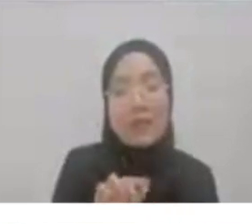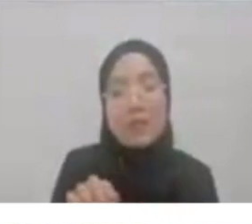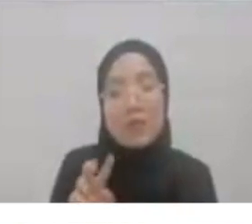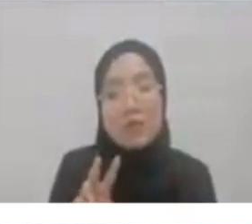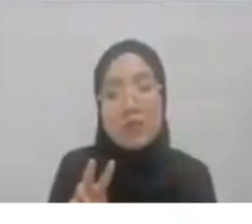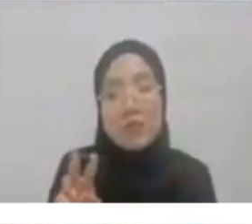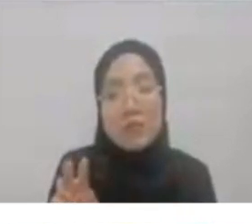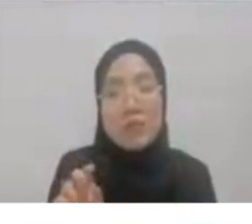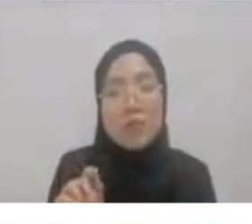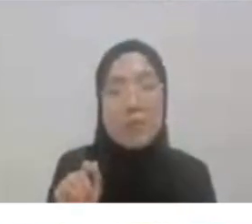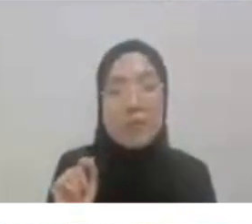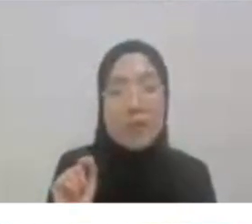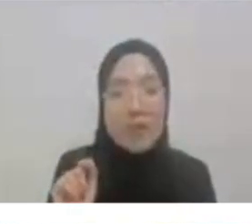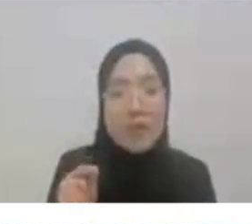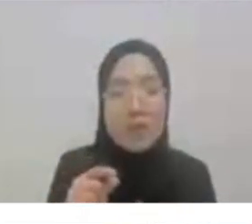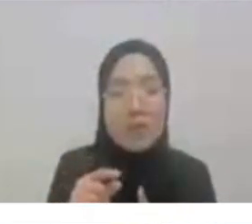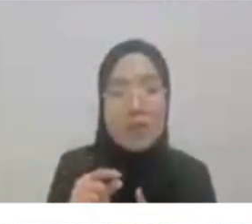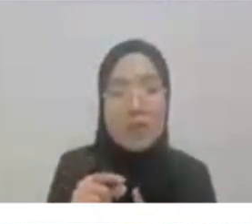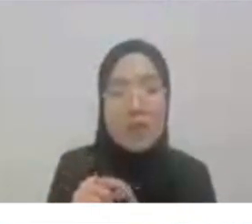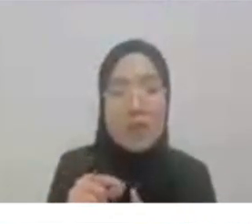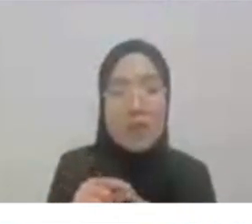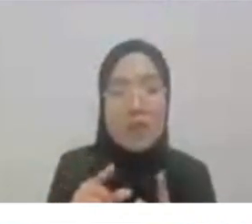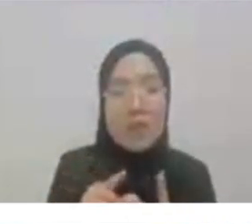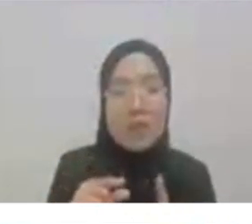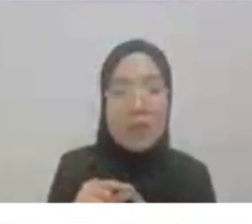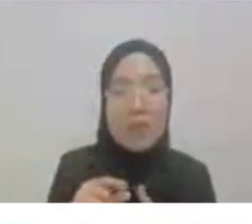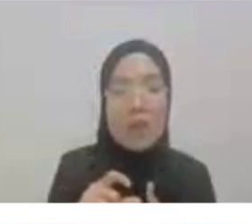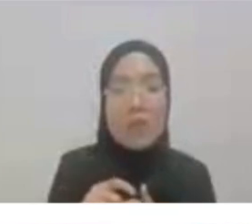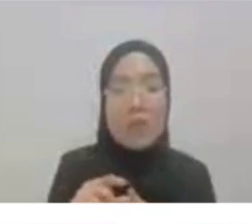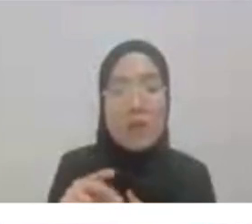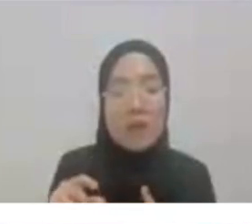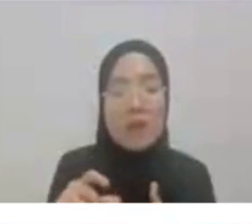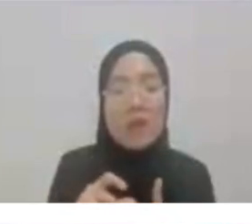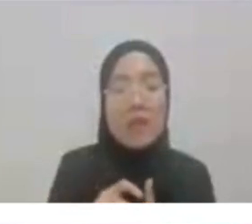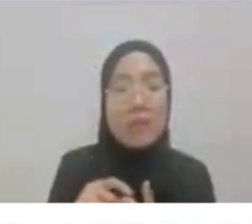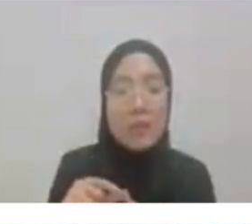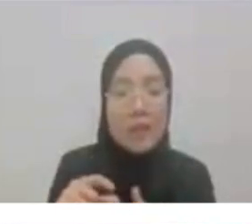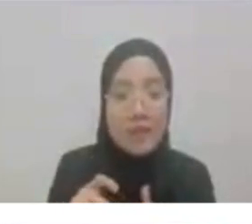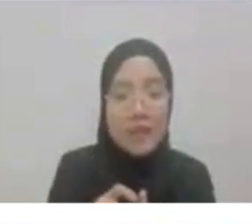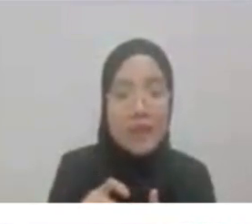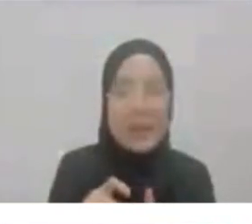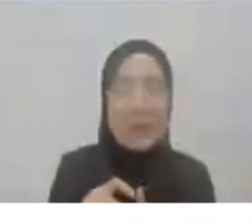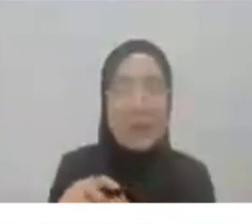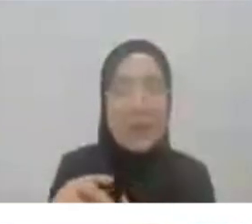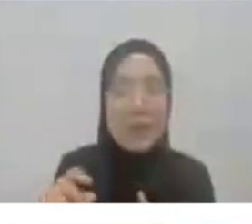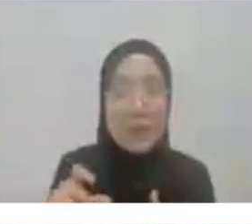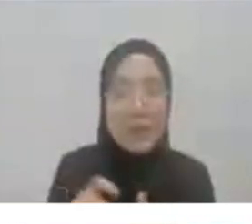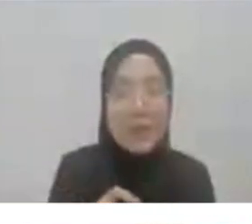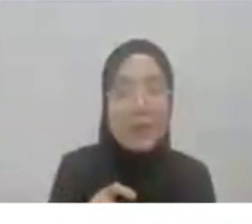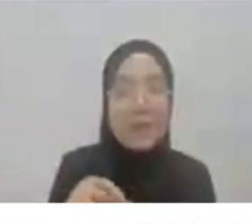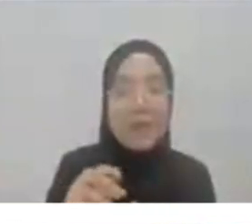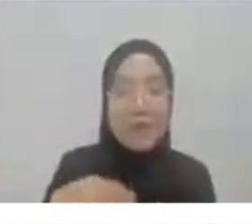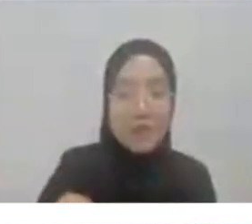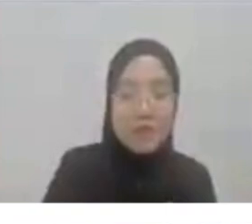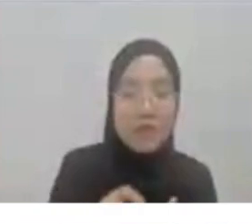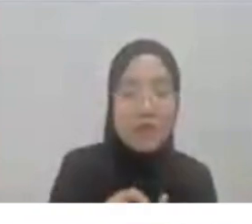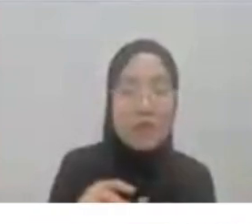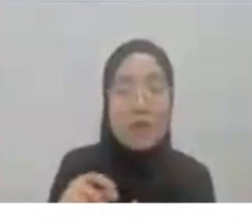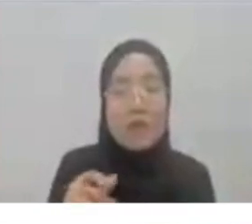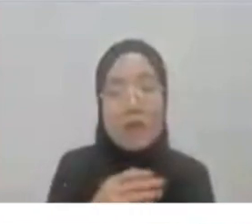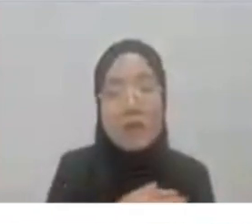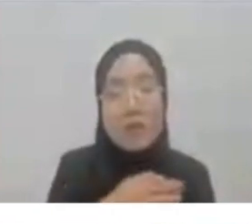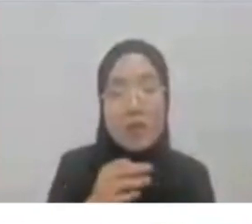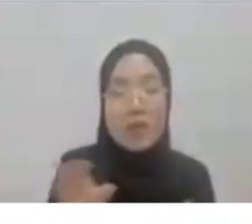salinan ppwp DPR DPD DPRD provinsi maupun kabupaten dpdw kabupaten kota bahwa jumlah pemilih adalah